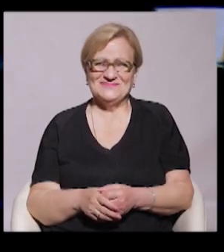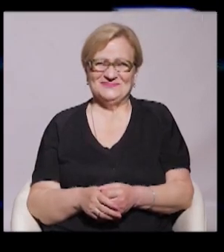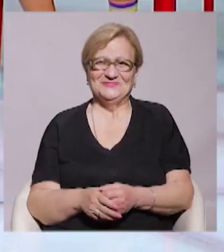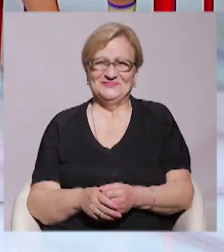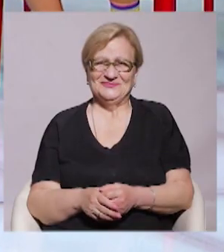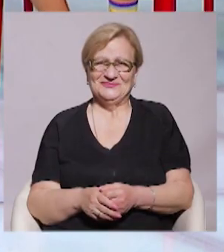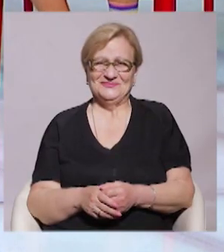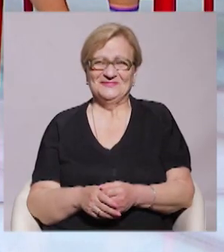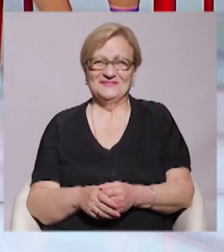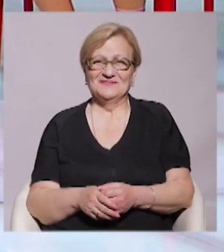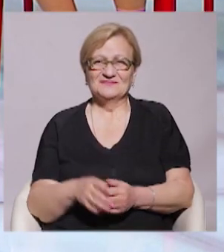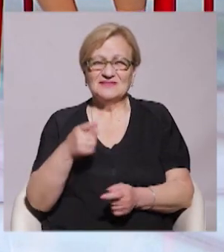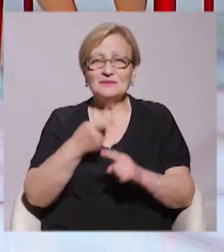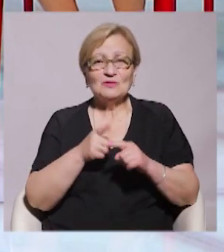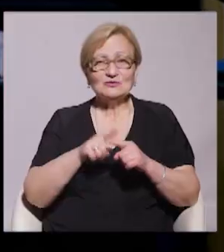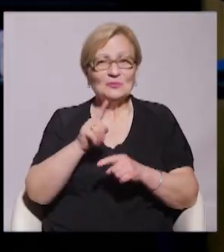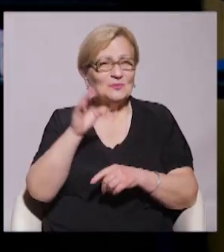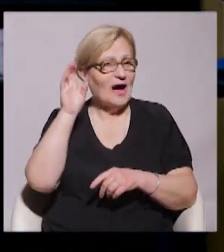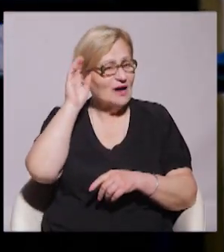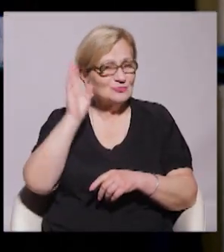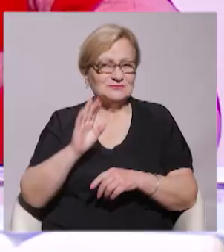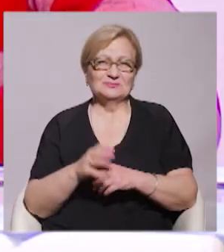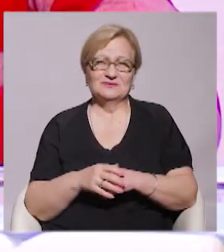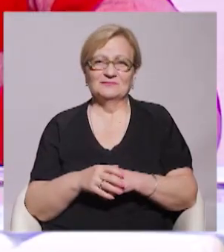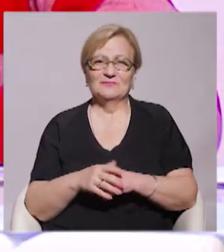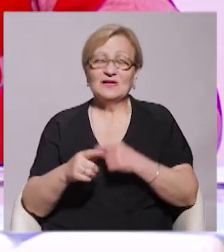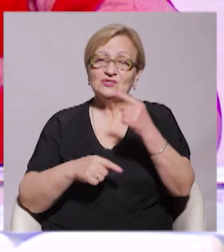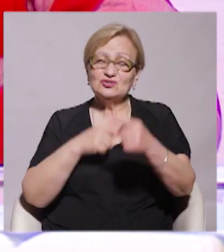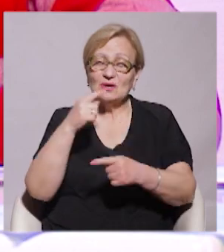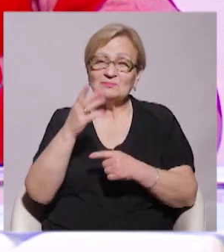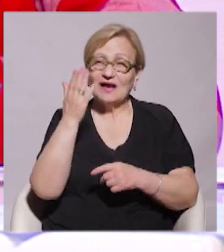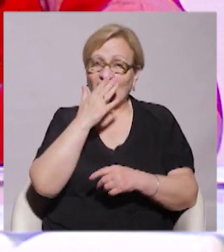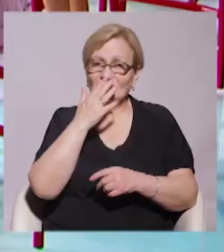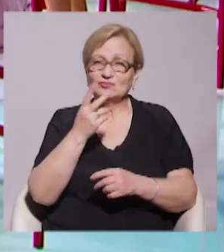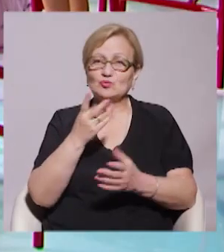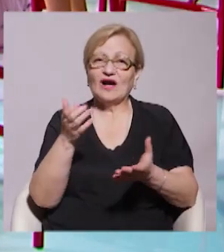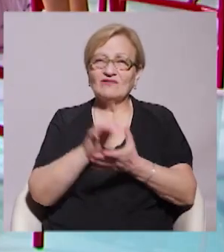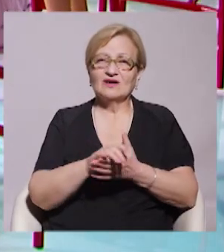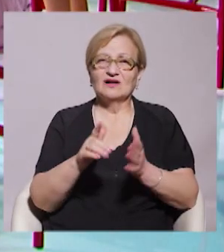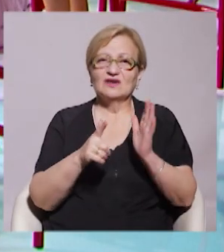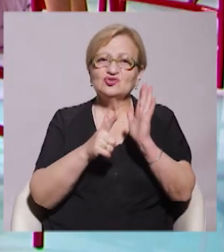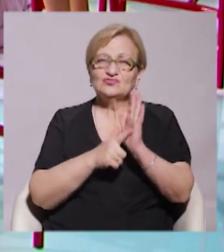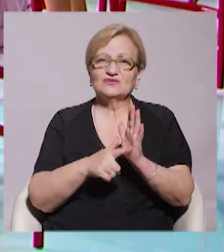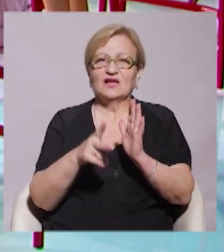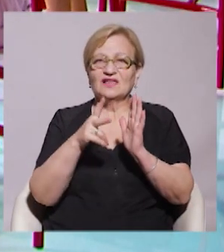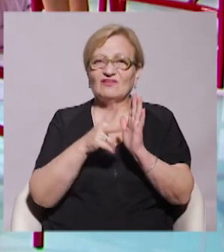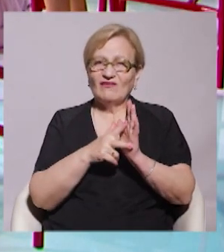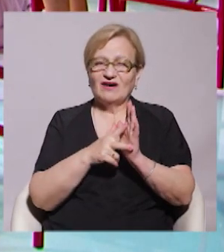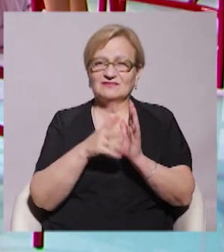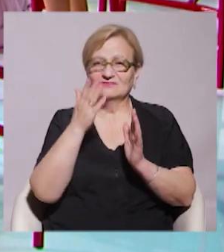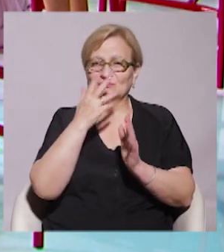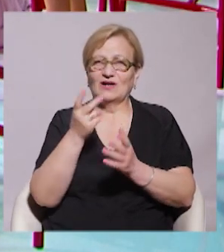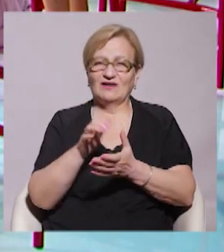რაზე შევთანხმდით და შემდეგ გაკვეთილზე 7-იანი და 8-იანი უნდა გავიცნოთ და იმათზე ვისაუბროთ.